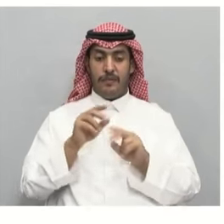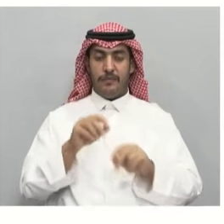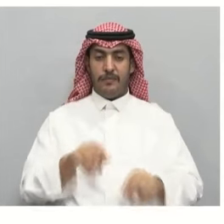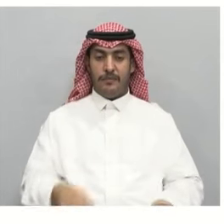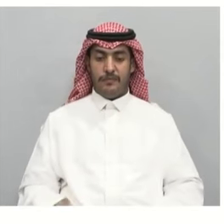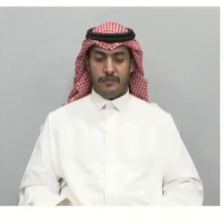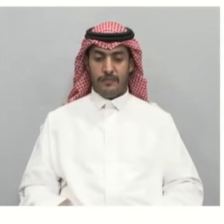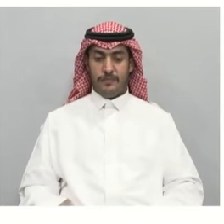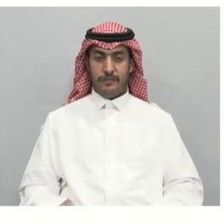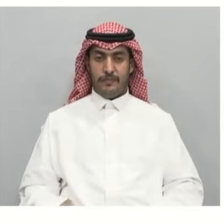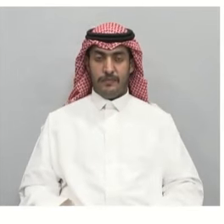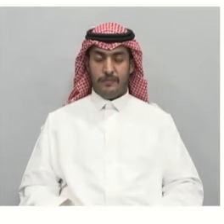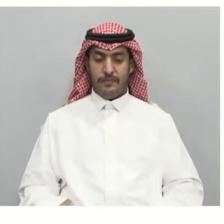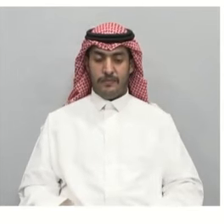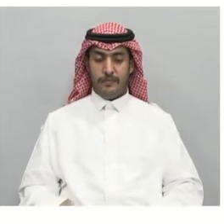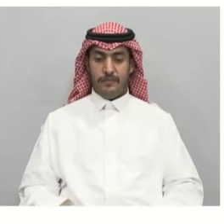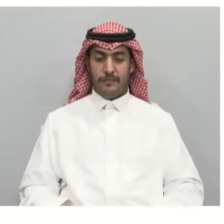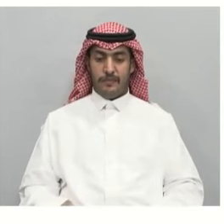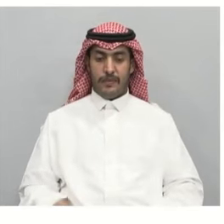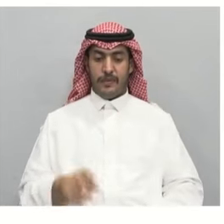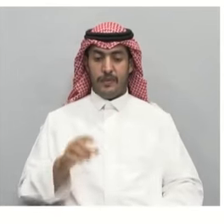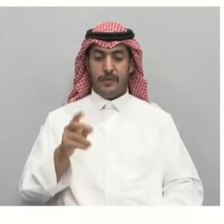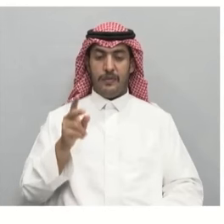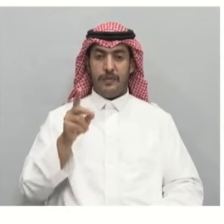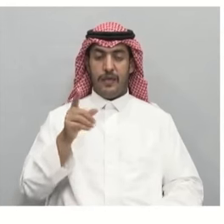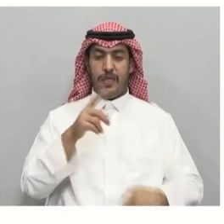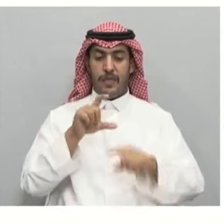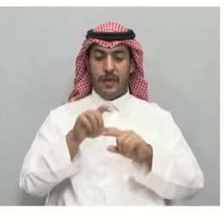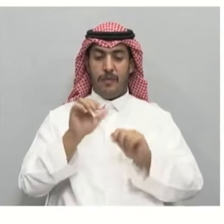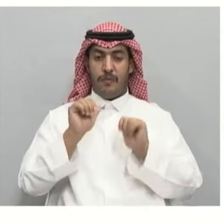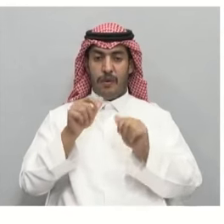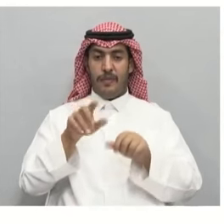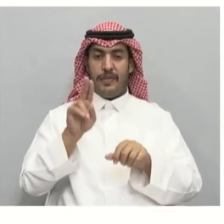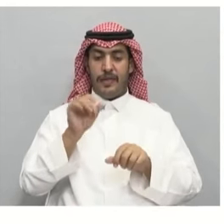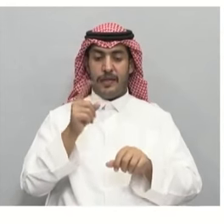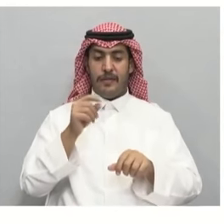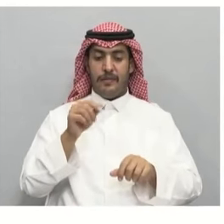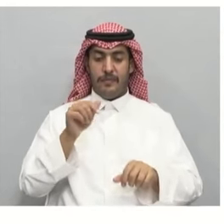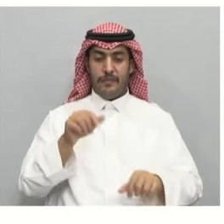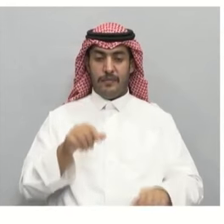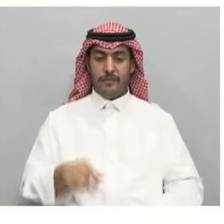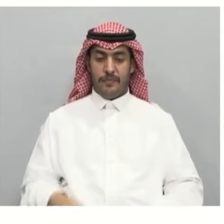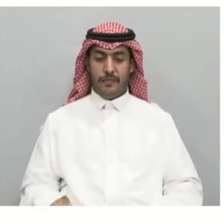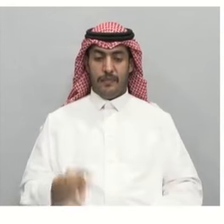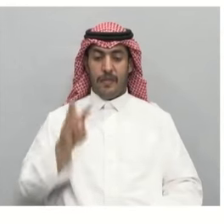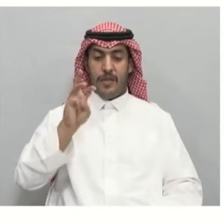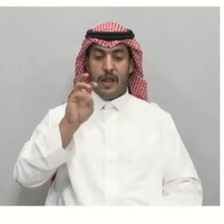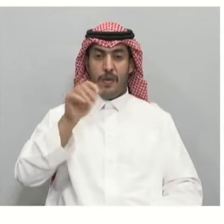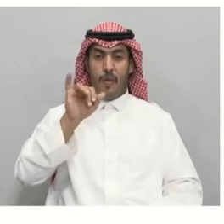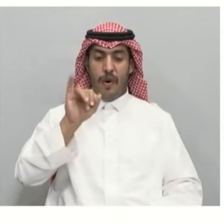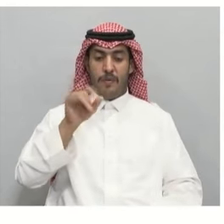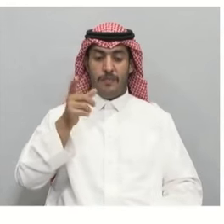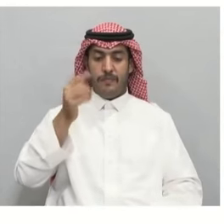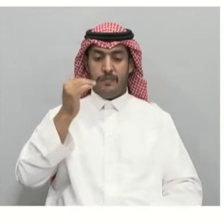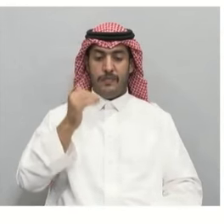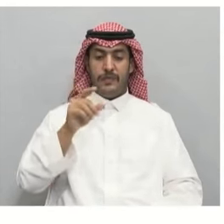الجهد هذا هو الجهد يساوي حاصل ضرب المقاومه في التيار طيب اعطاني المقاومه 30 اوم واعطاني